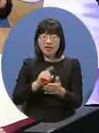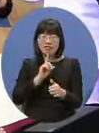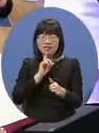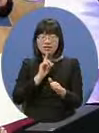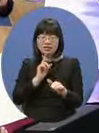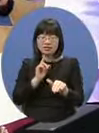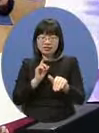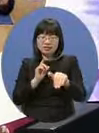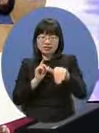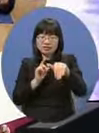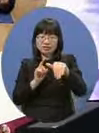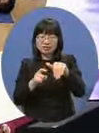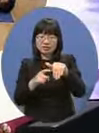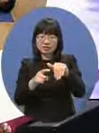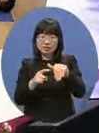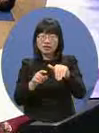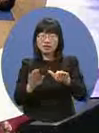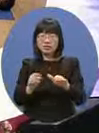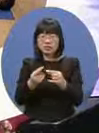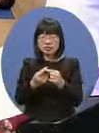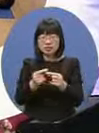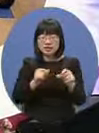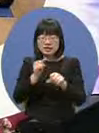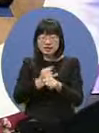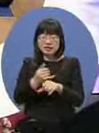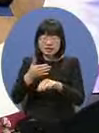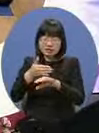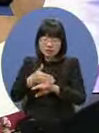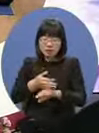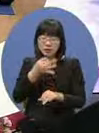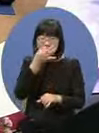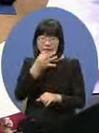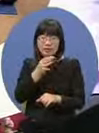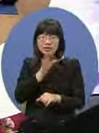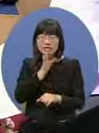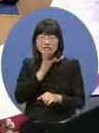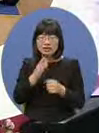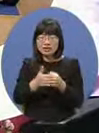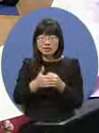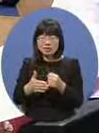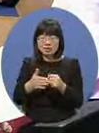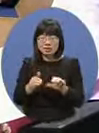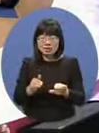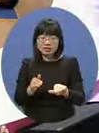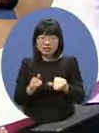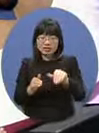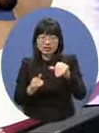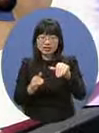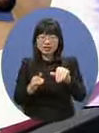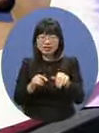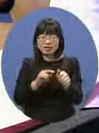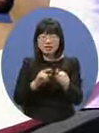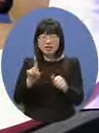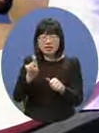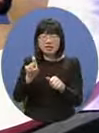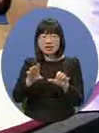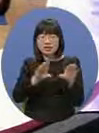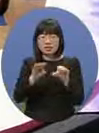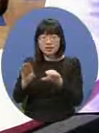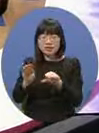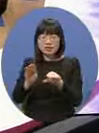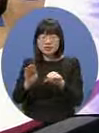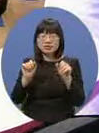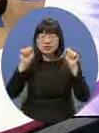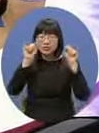쭉 들어주시고 이건 되게 조금 움직이는데 느리고 아주 힘드네요. 네, 그래서 이렇게 들어올리면 허리가 유연해지게 스트레칭도 되고요. 네.